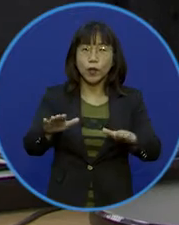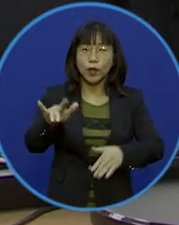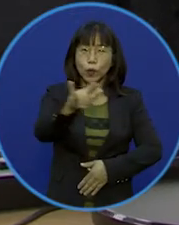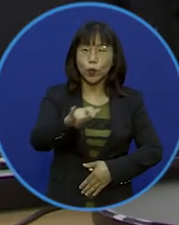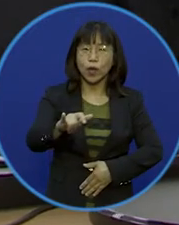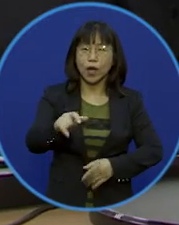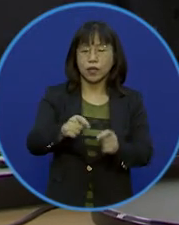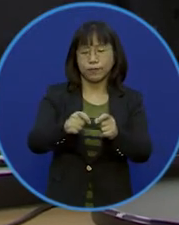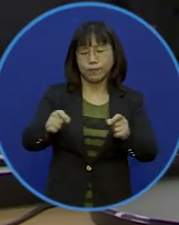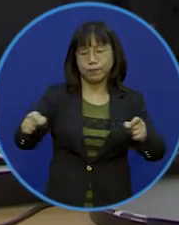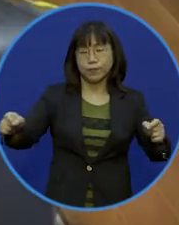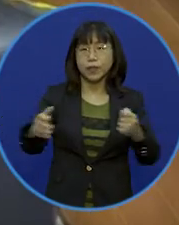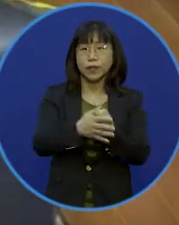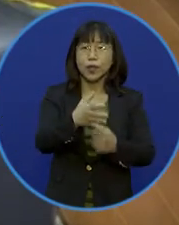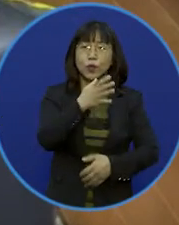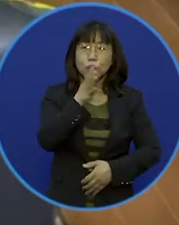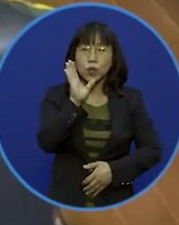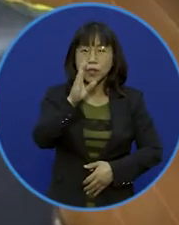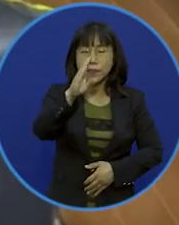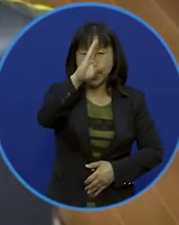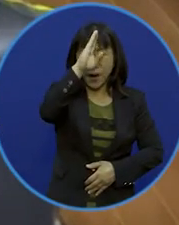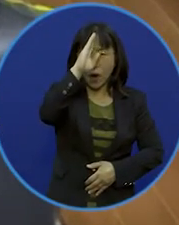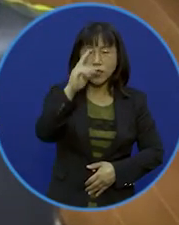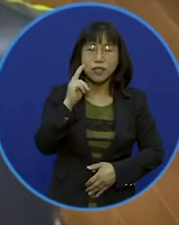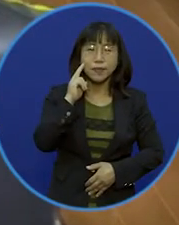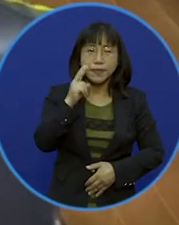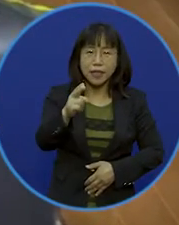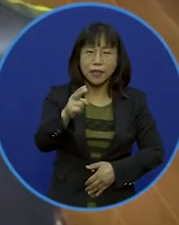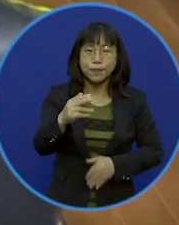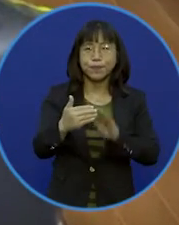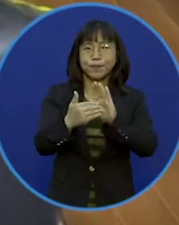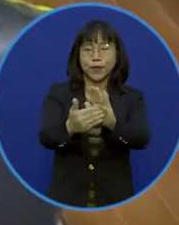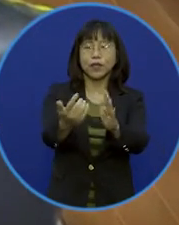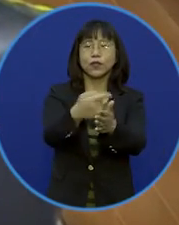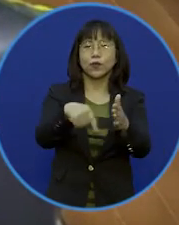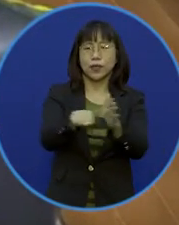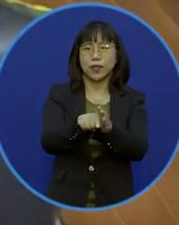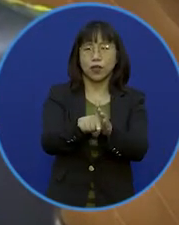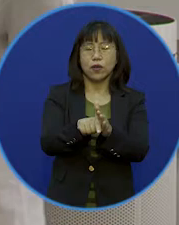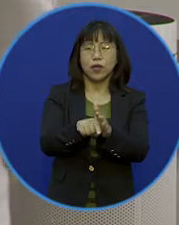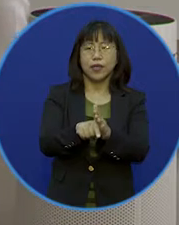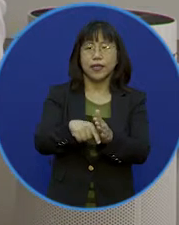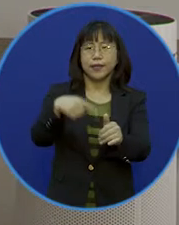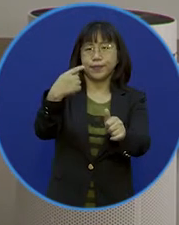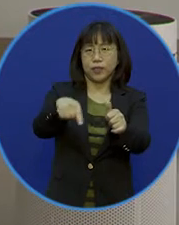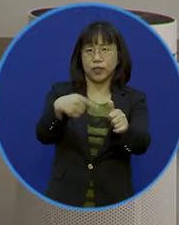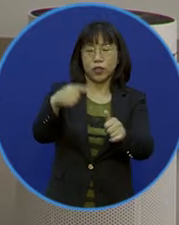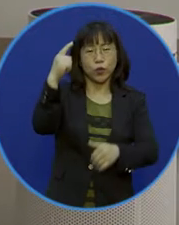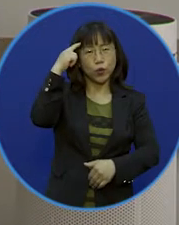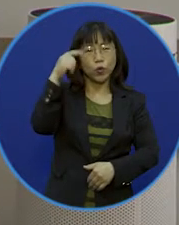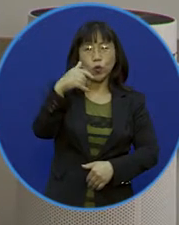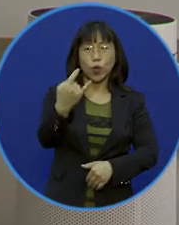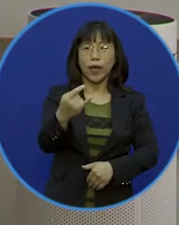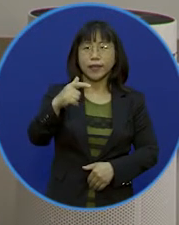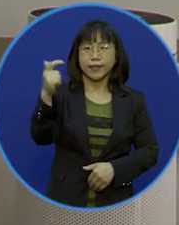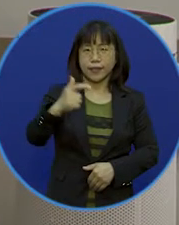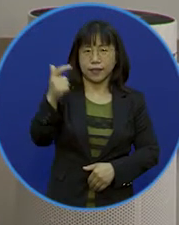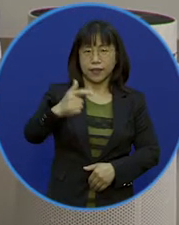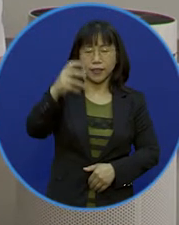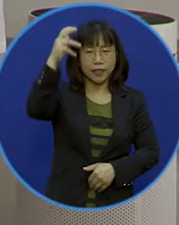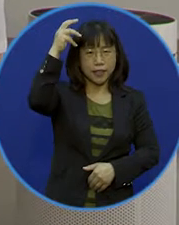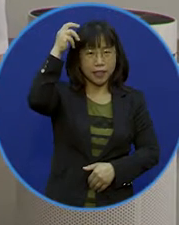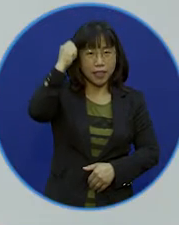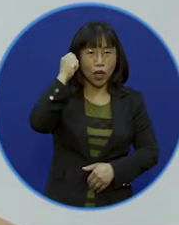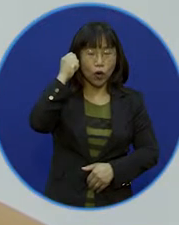코로나19 장기화로 인한 어르신들의 증상 악화를 막기 위해 치매 예방 활동 온라인 강좌인 내 튼튼 기억